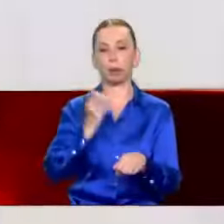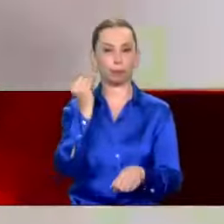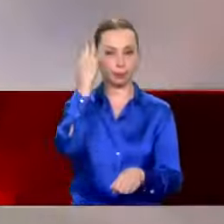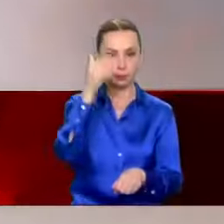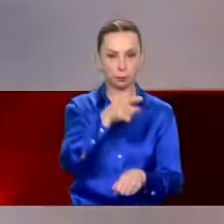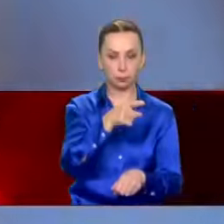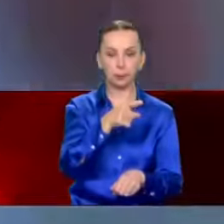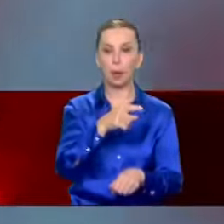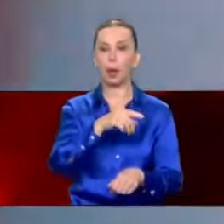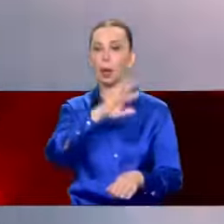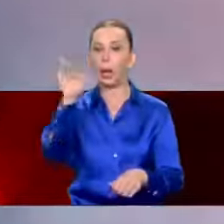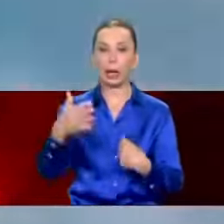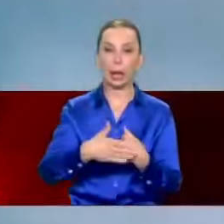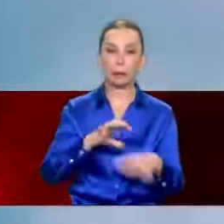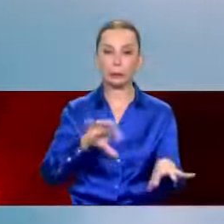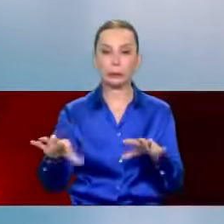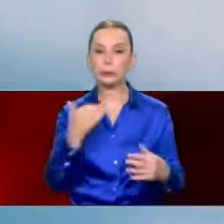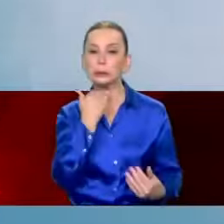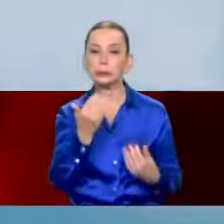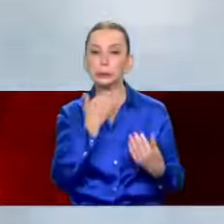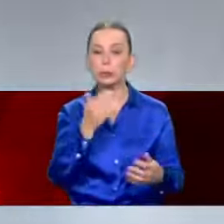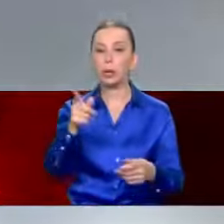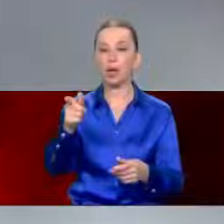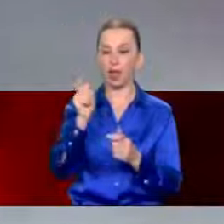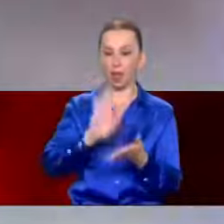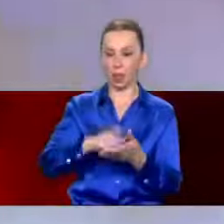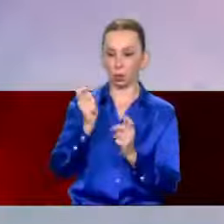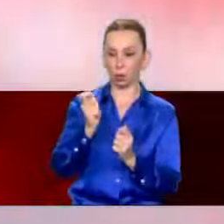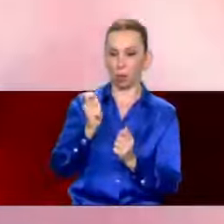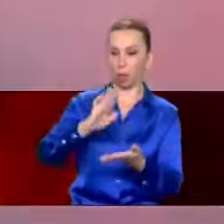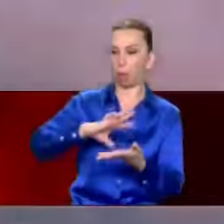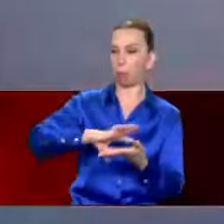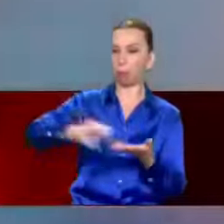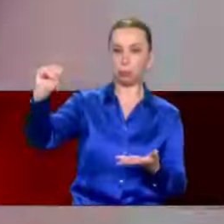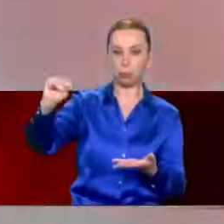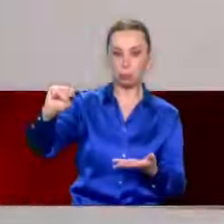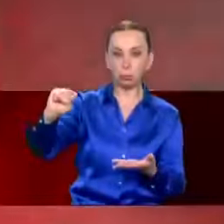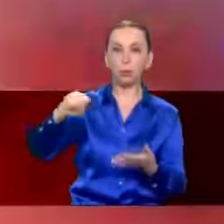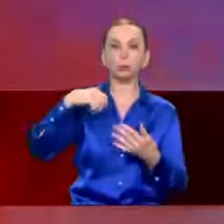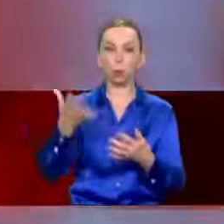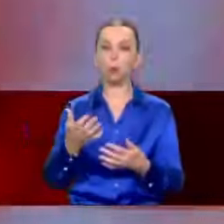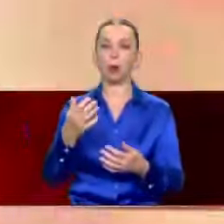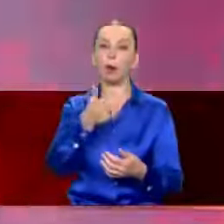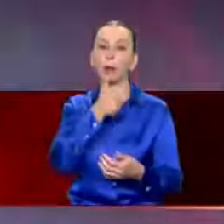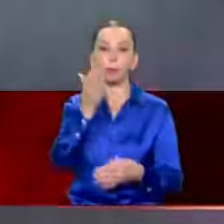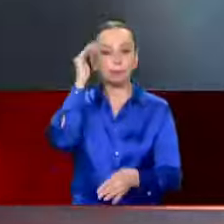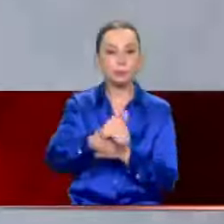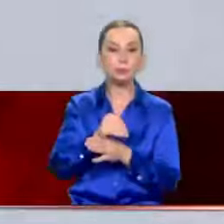Araya kimse giremedi. Sopayı kaptıran adam yere düştü. Acımasız dayak o yerdeyken de devam etti.